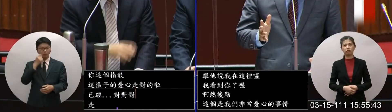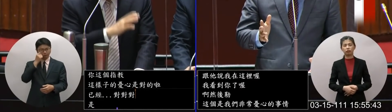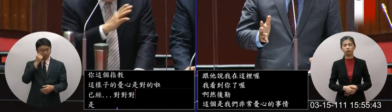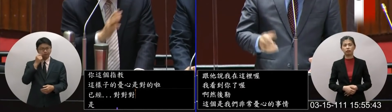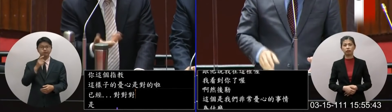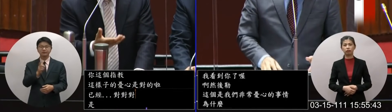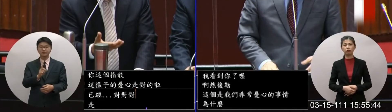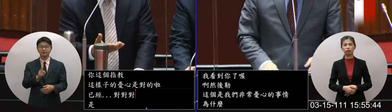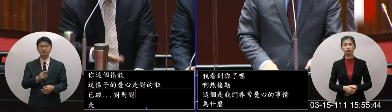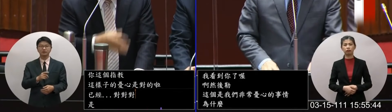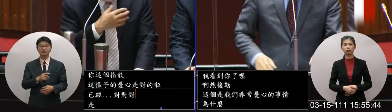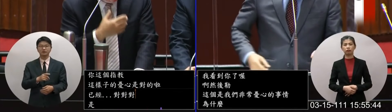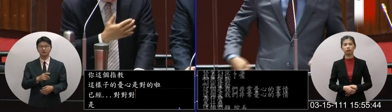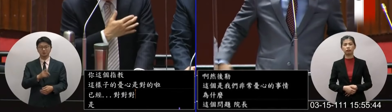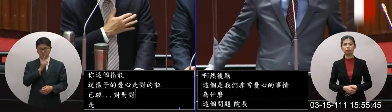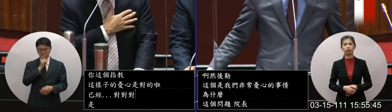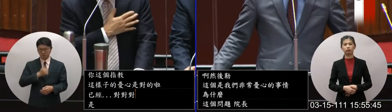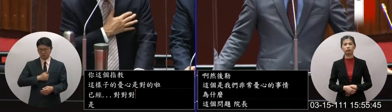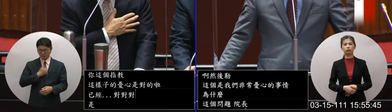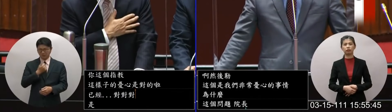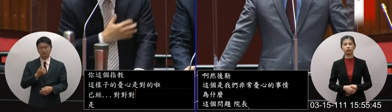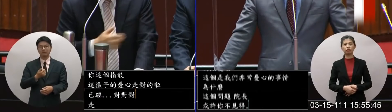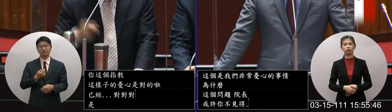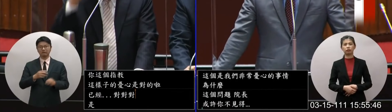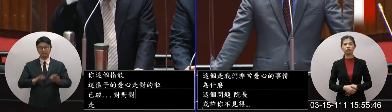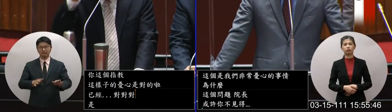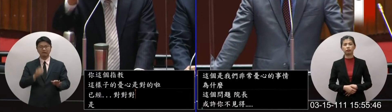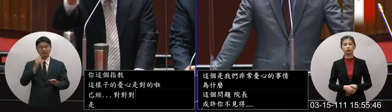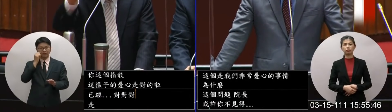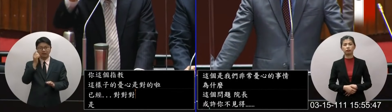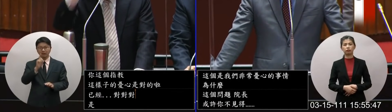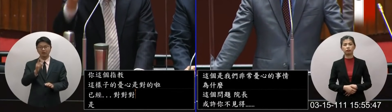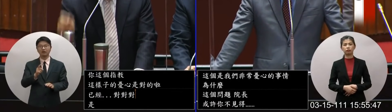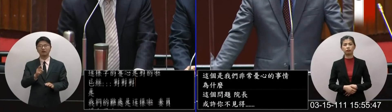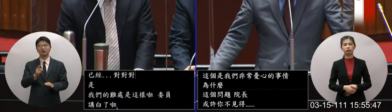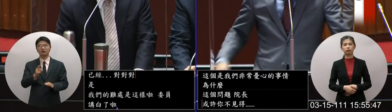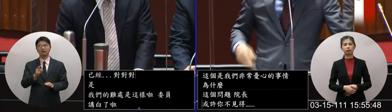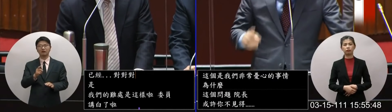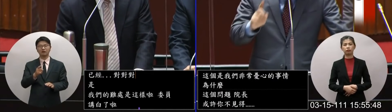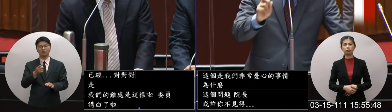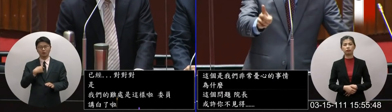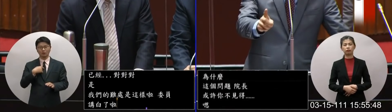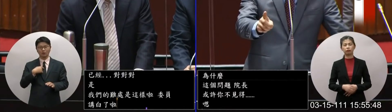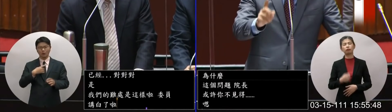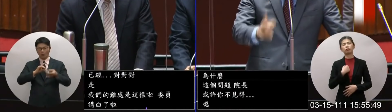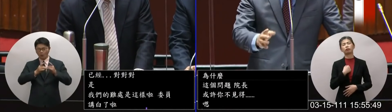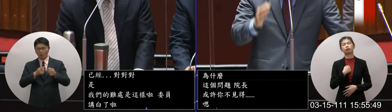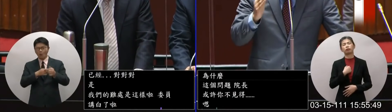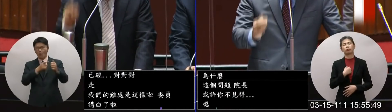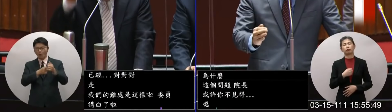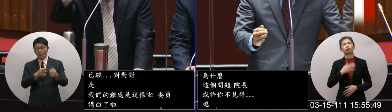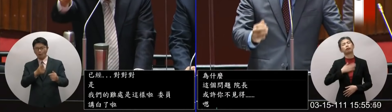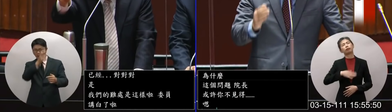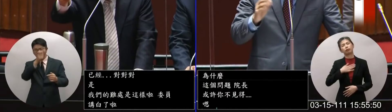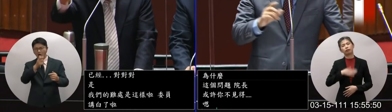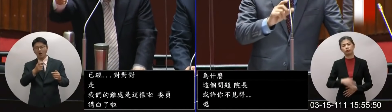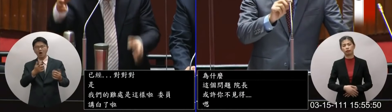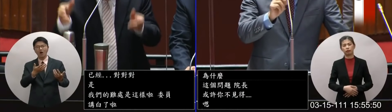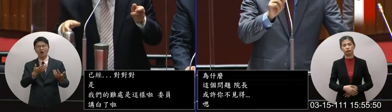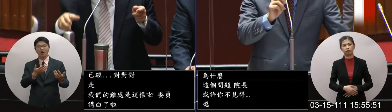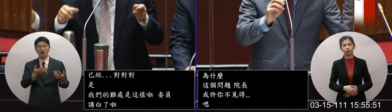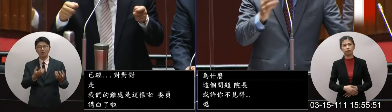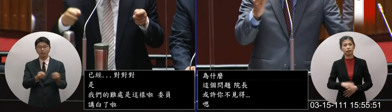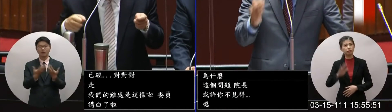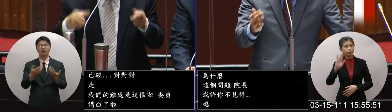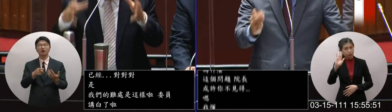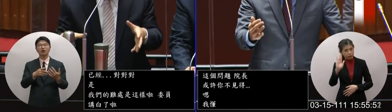委员，讲白了啦，我们的难处就是不愿意开第一枪啦。 我懂，我懂，但是 万一